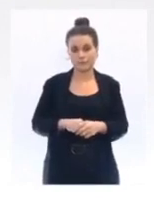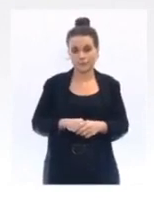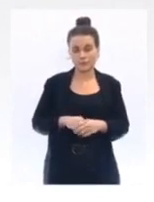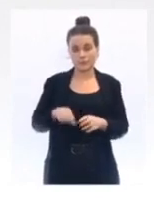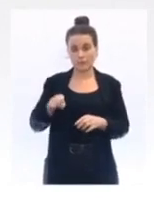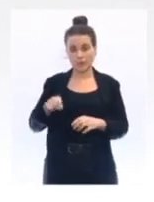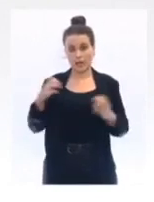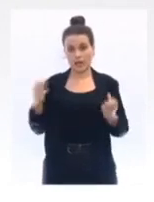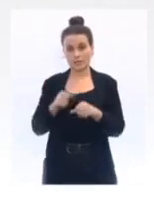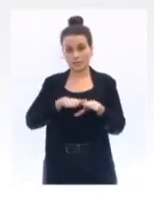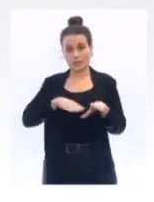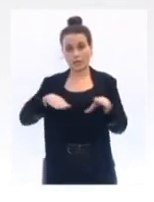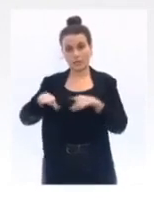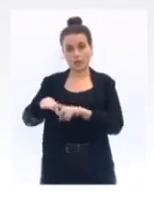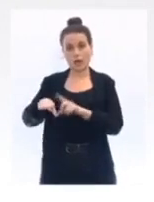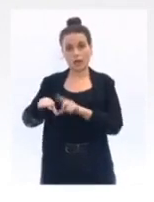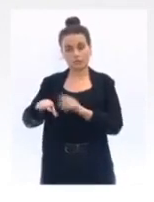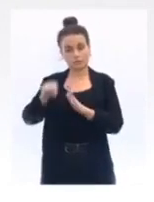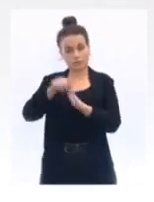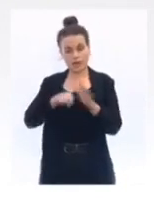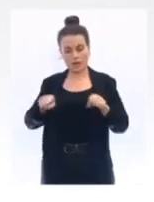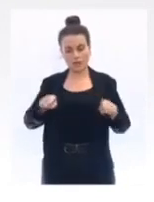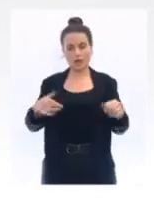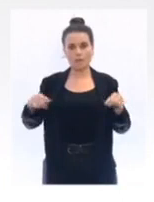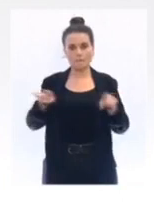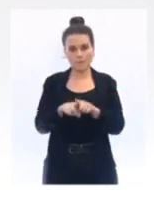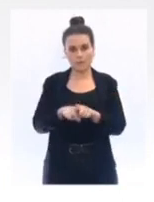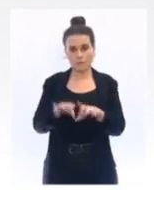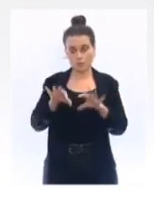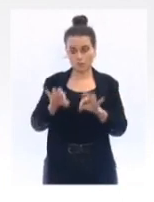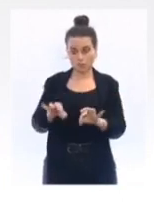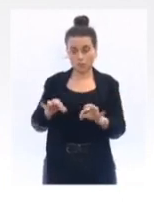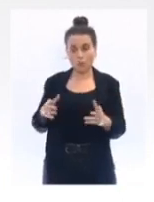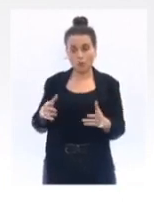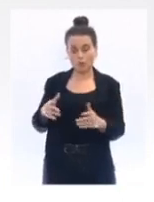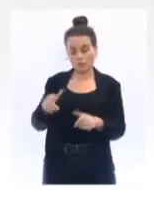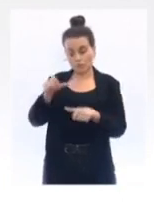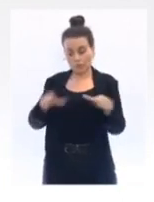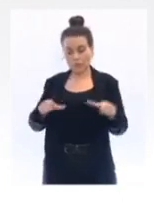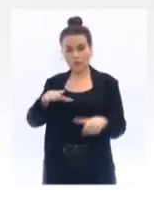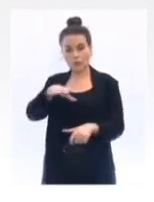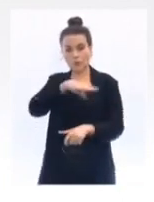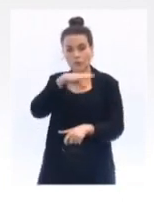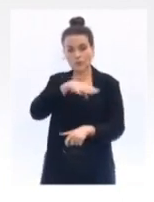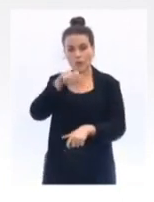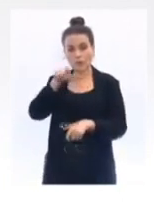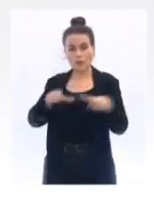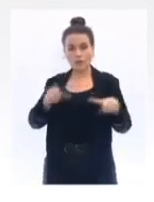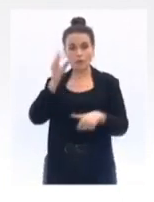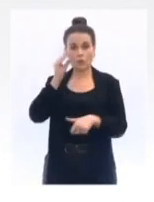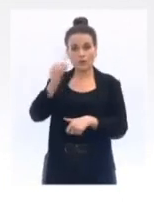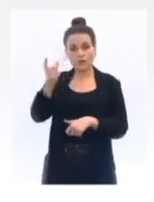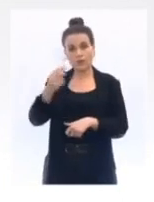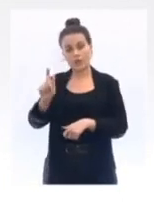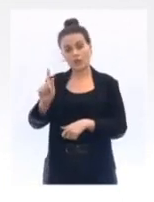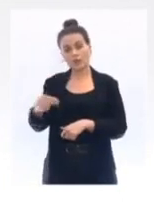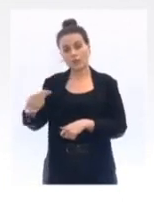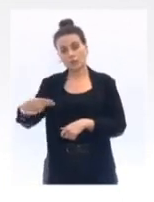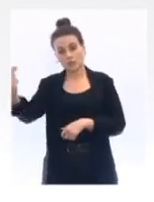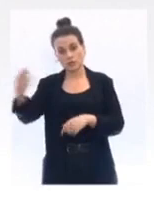personnels des collectivités locales, tous ceux qui contribuent au service public de l'éducation nationale. C'est non seulement un effort, mais un engagement qui leur est